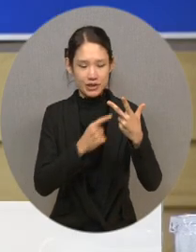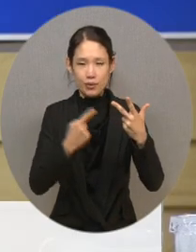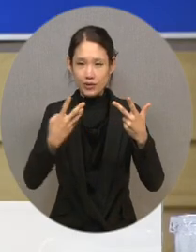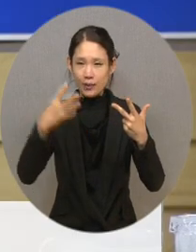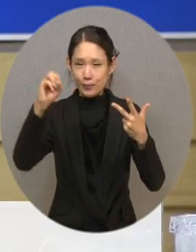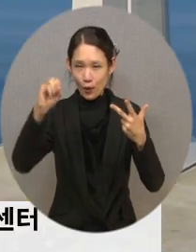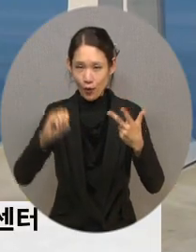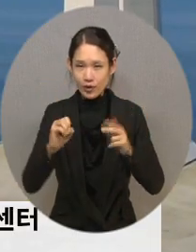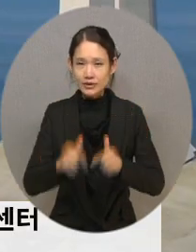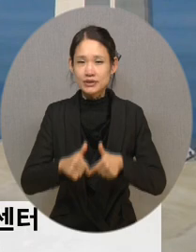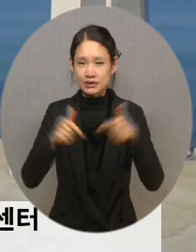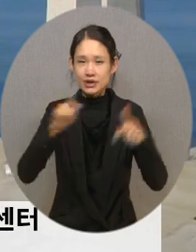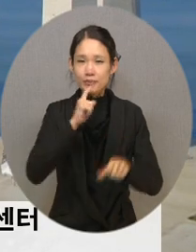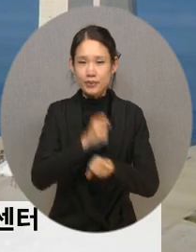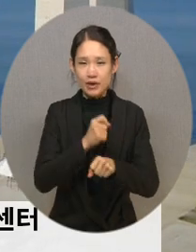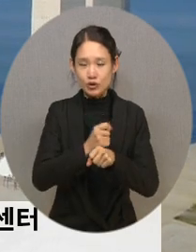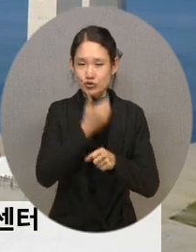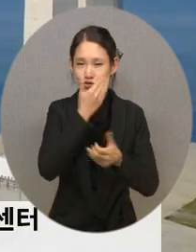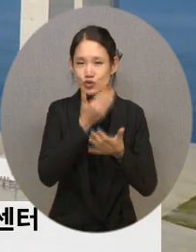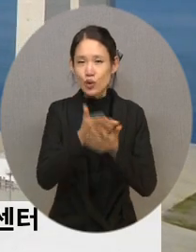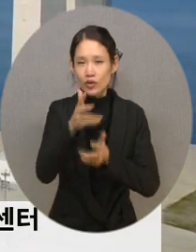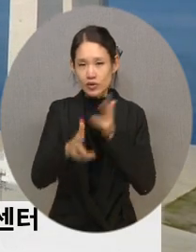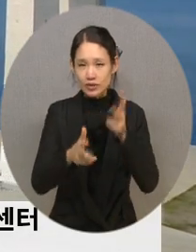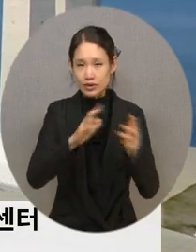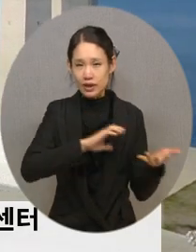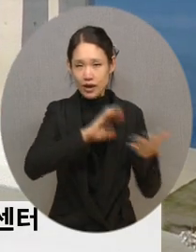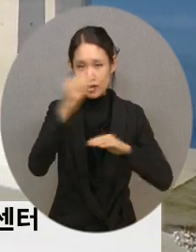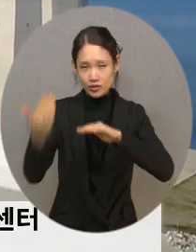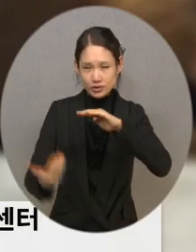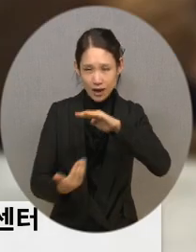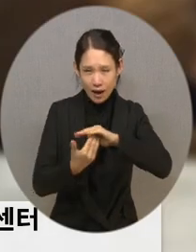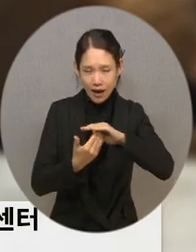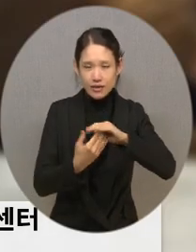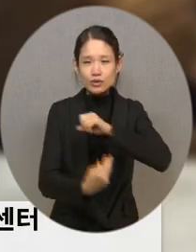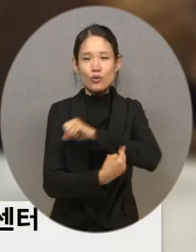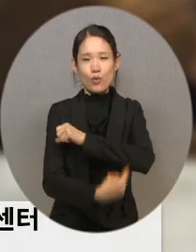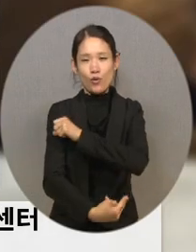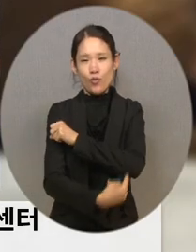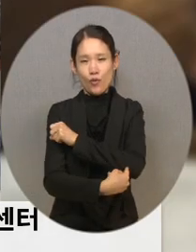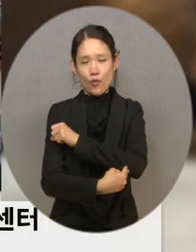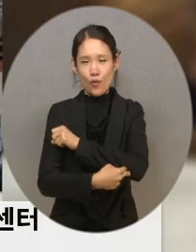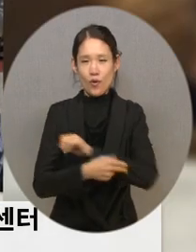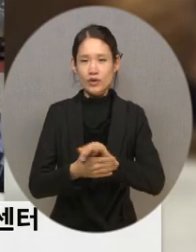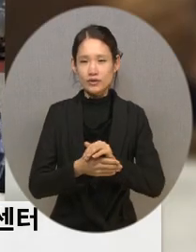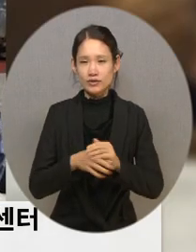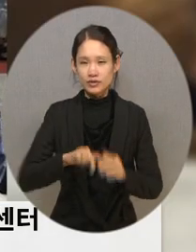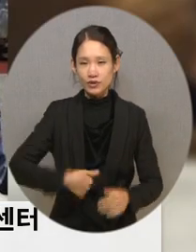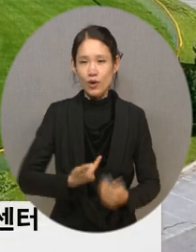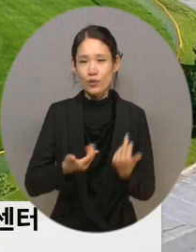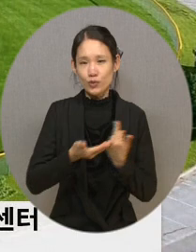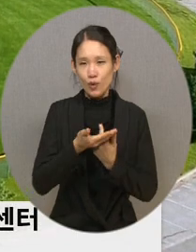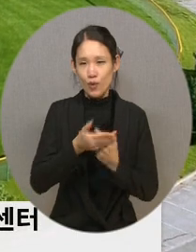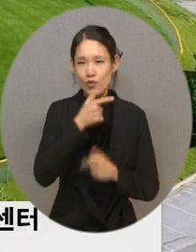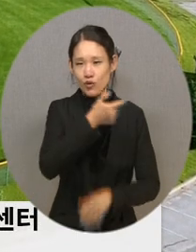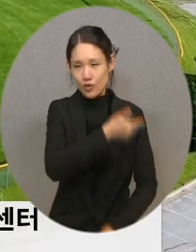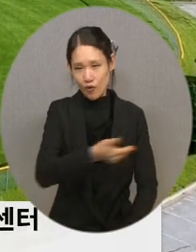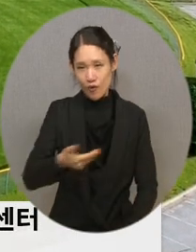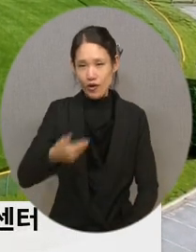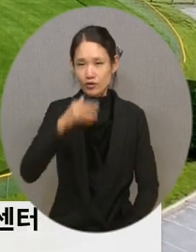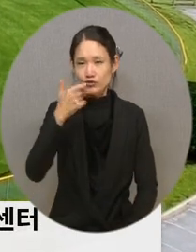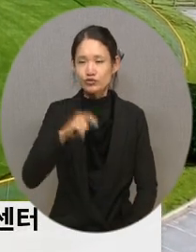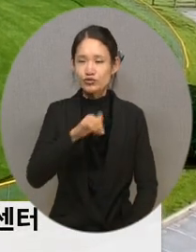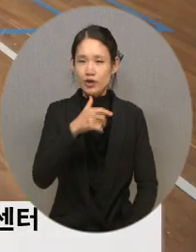밝혔습니다. 주요 사업으로는 세계 최장 골든 브릿지와 섬진강 두꺼비 인도교 건립, 광양